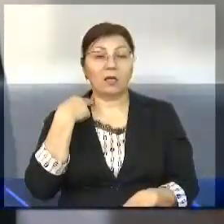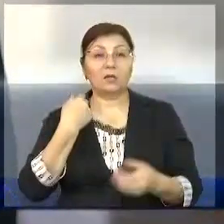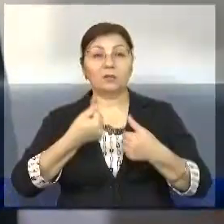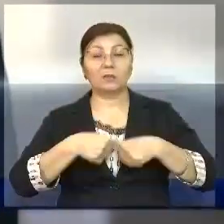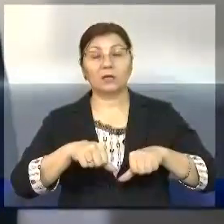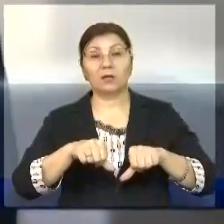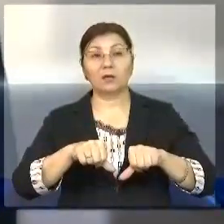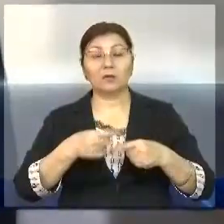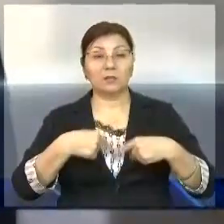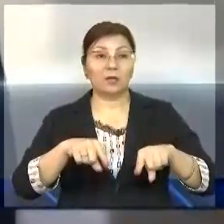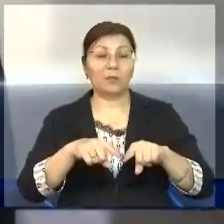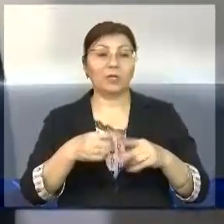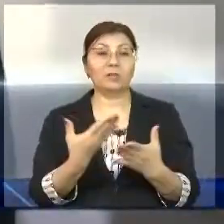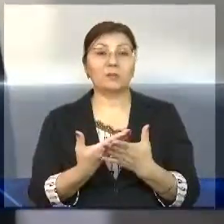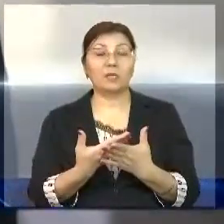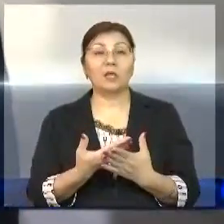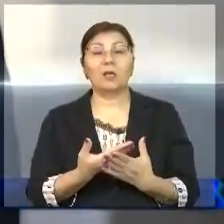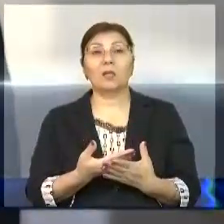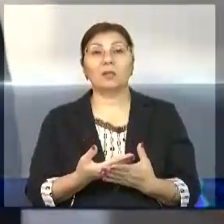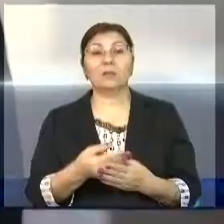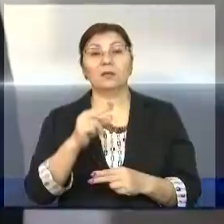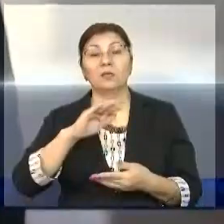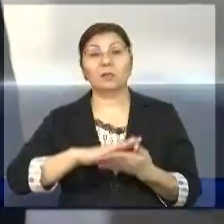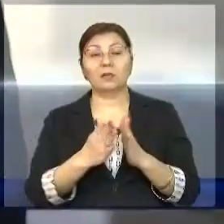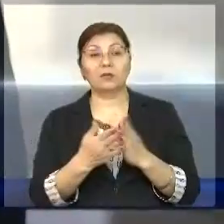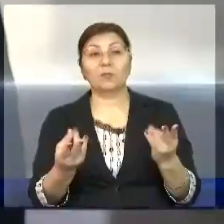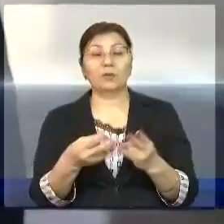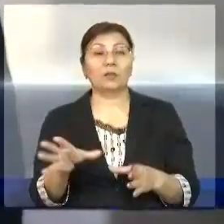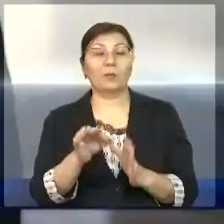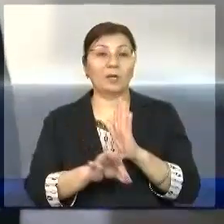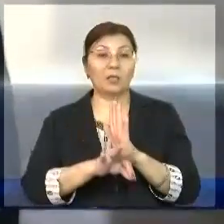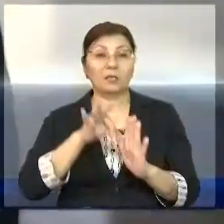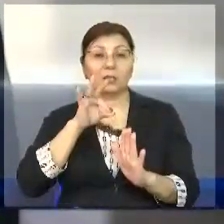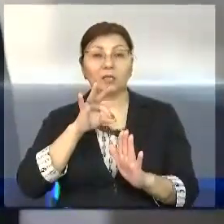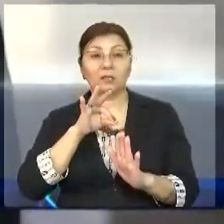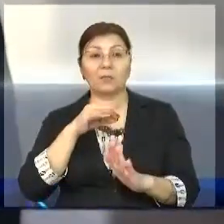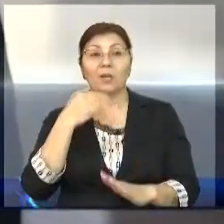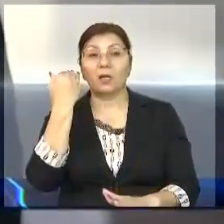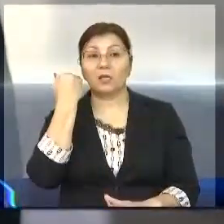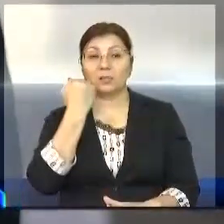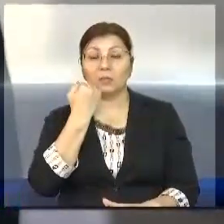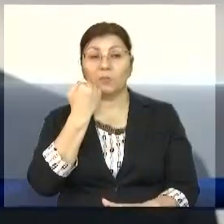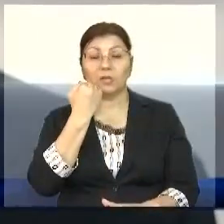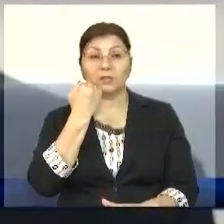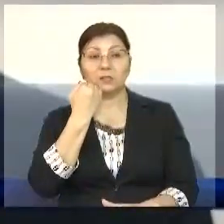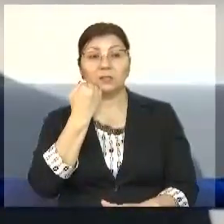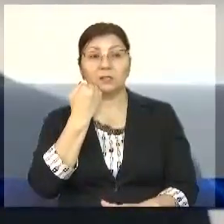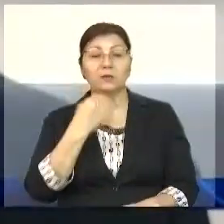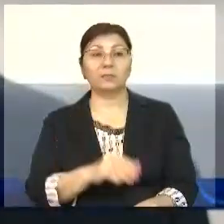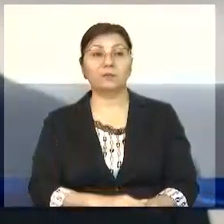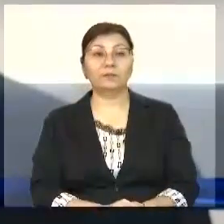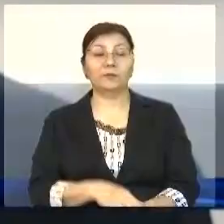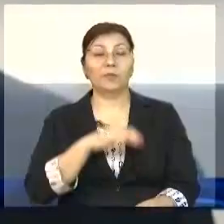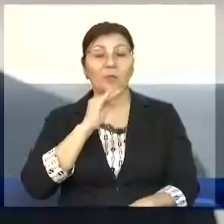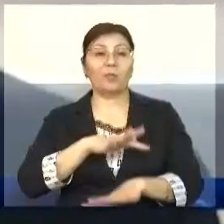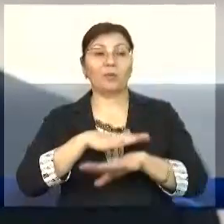мәселе, соның барлығын анықтап, оның ішінде кәдімгі таңдап тұрып, сапалы сала алатын мамандықтары